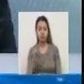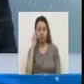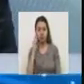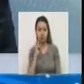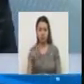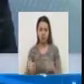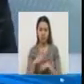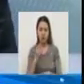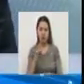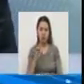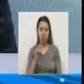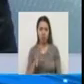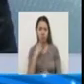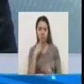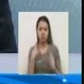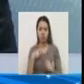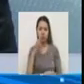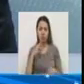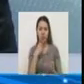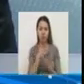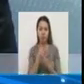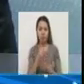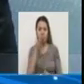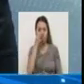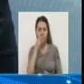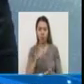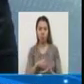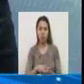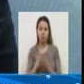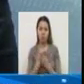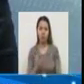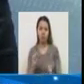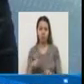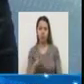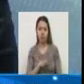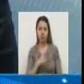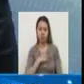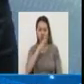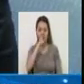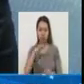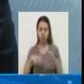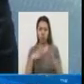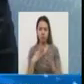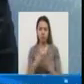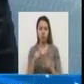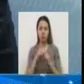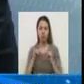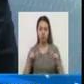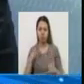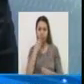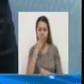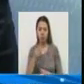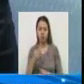Қазақстанның ядролық қарусыз жолы өзге елдерге үлгі әрі тәжірибе тұрғысынан көмек болар еді. Біз тәуелсіз ел болып мемлекеттігімізді нығайттық